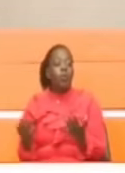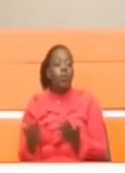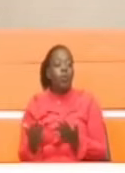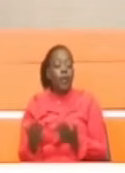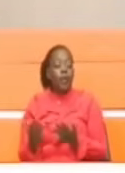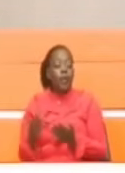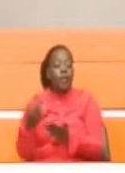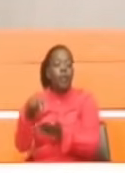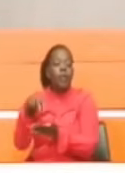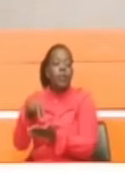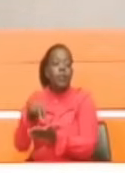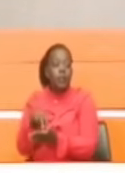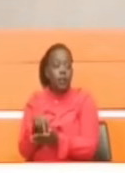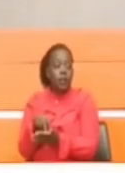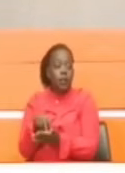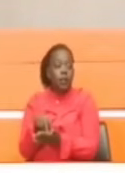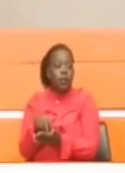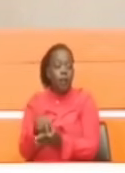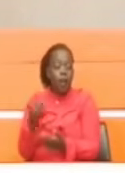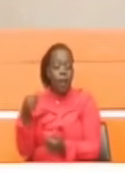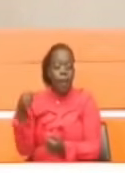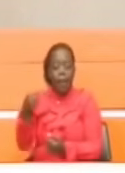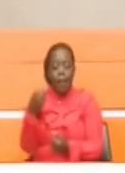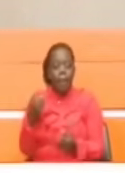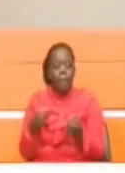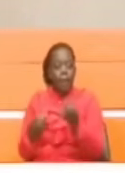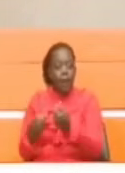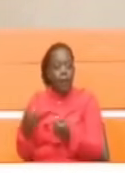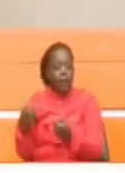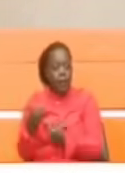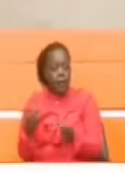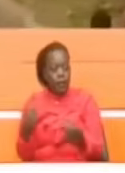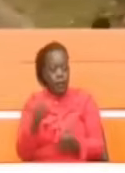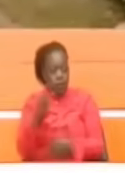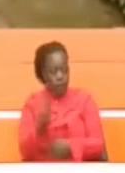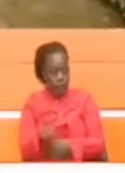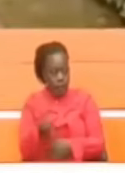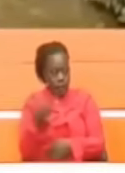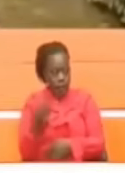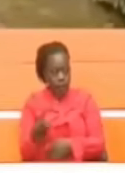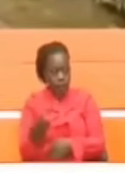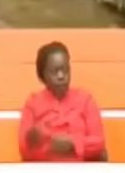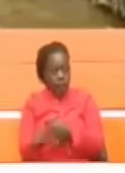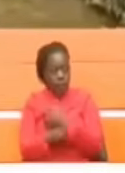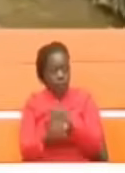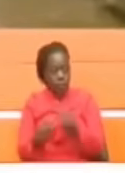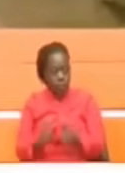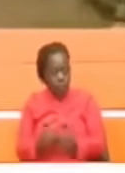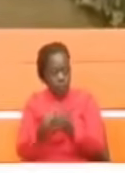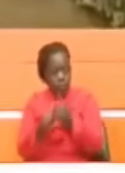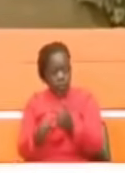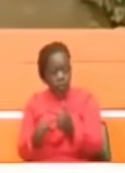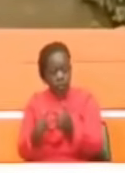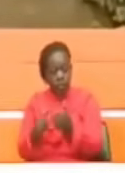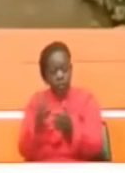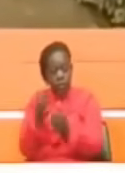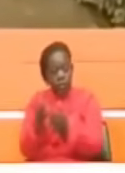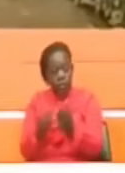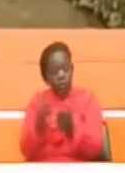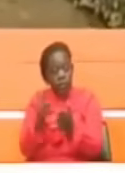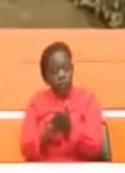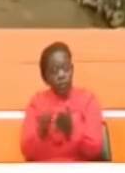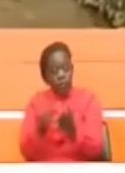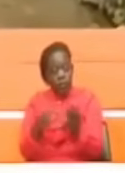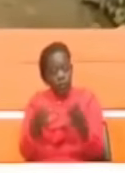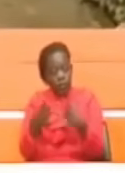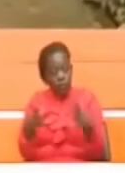gy'abadde bayimiridde n'amukuba ebikonde n'agwa wansi ababbi bano balondiddwa kamera engesi nekizuulibwa nti